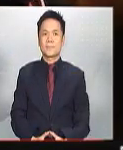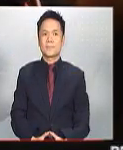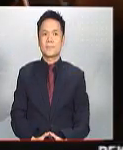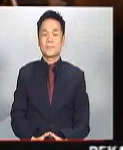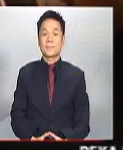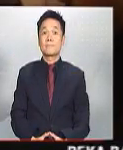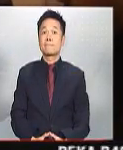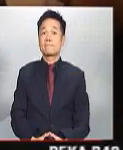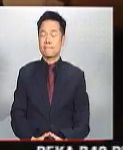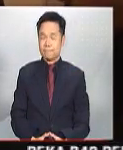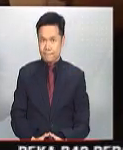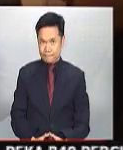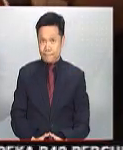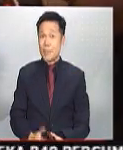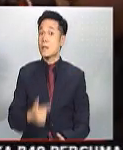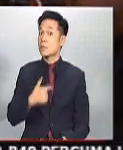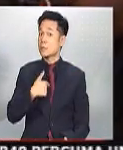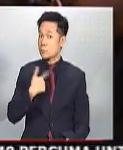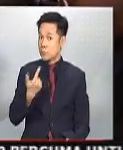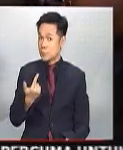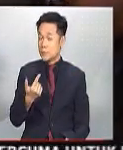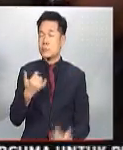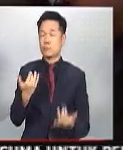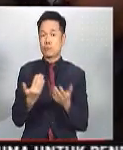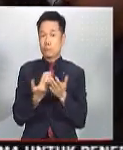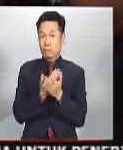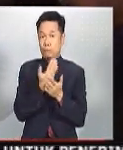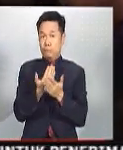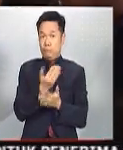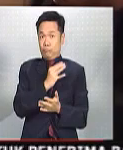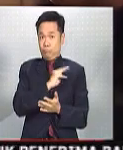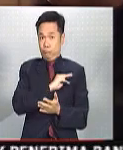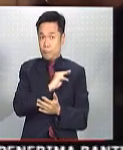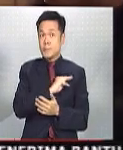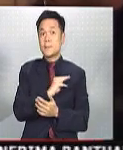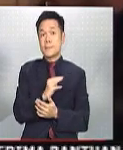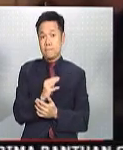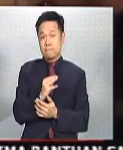Ya, sebagai anggota kerajaan yang baru, saya rasa